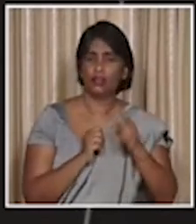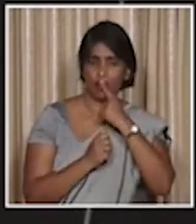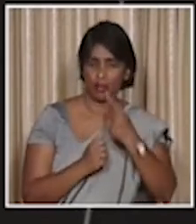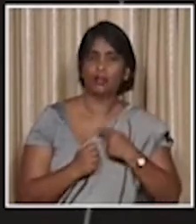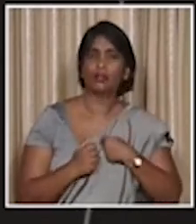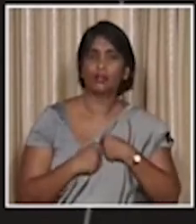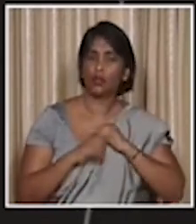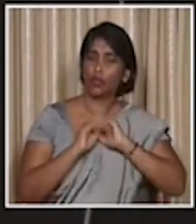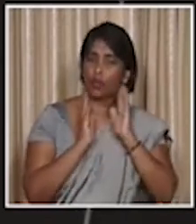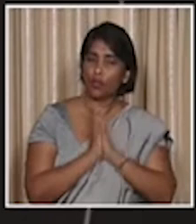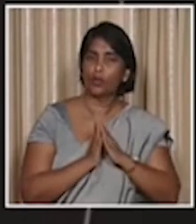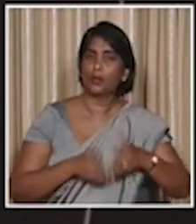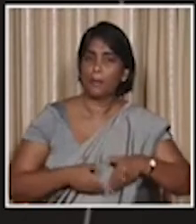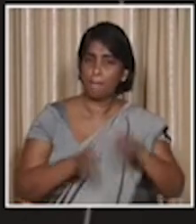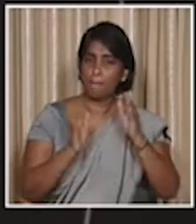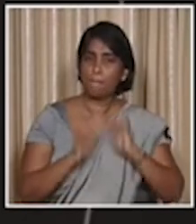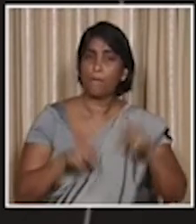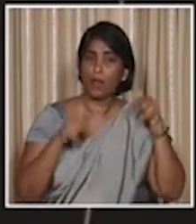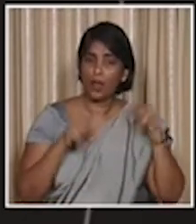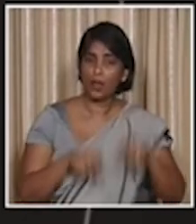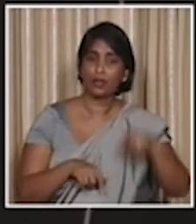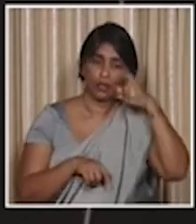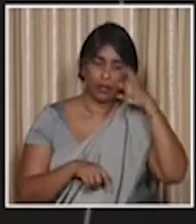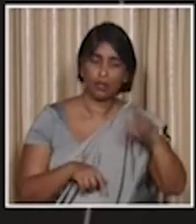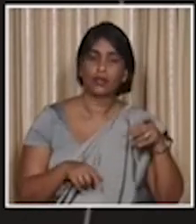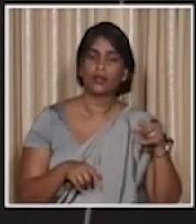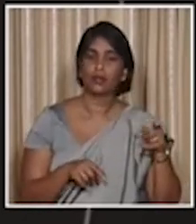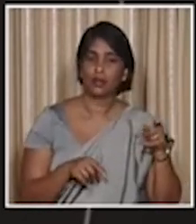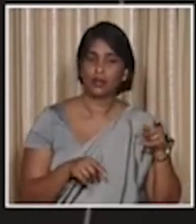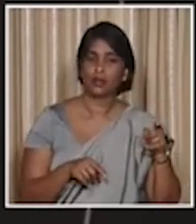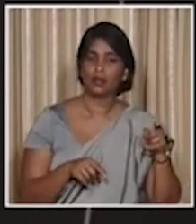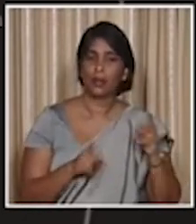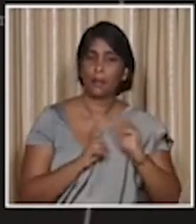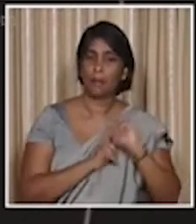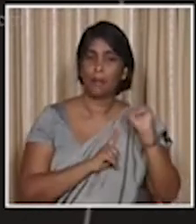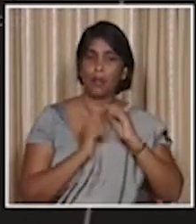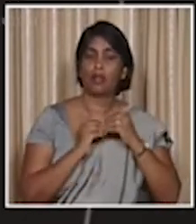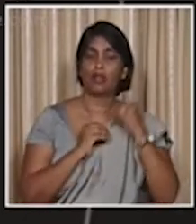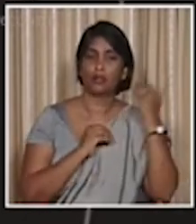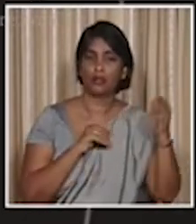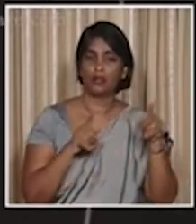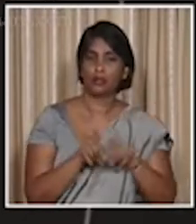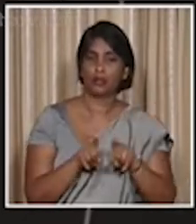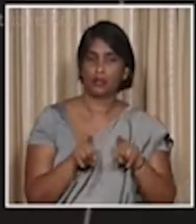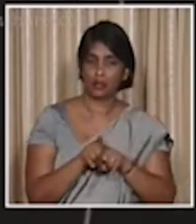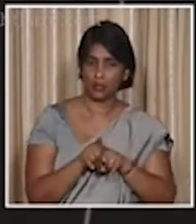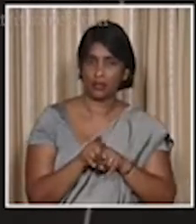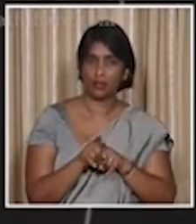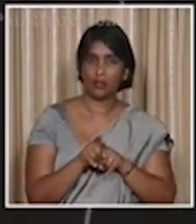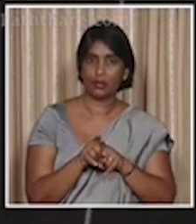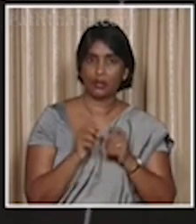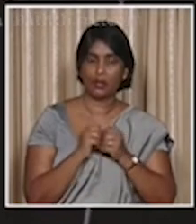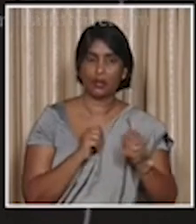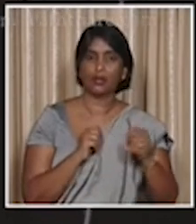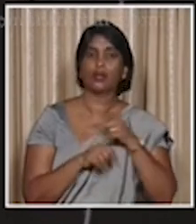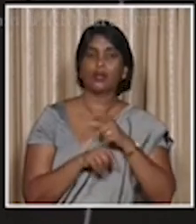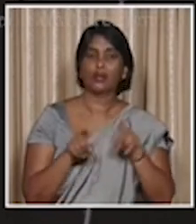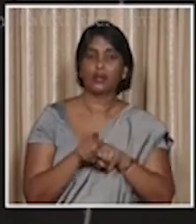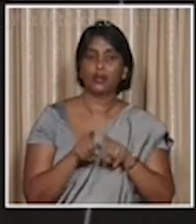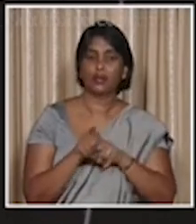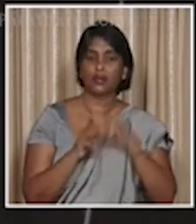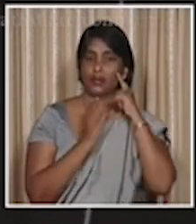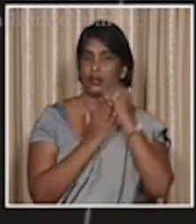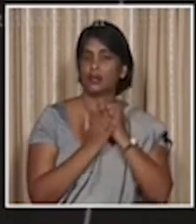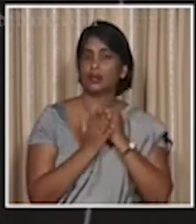මේ හැම පාරක් පාරක් ගානේම අදත් අපි දැක්ක මේ මෙතන පාර්ලිමේන්තුව අසල උද්ඝෝෂණයක්. නැවතත්